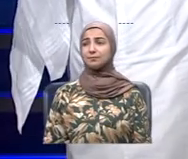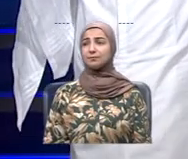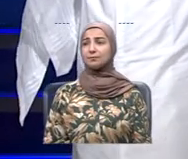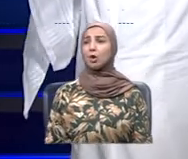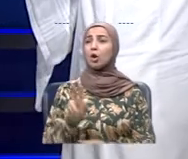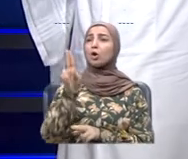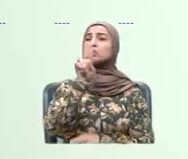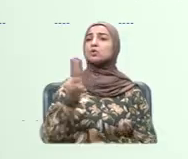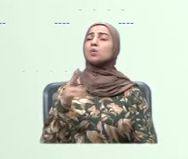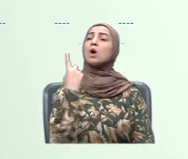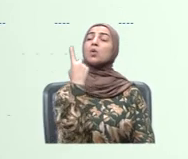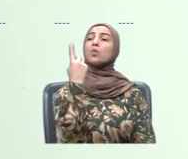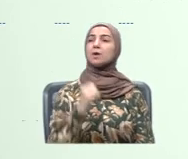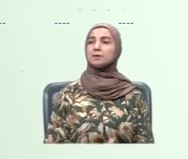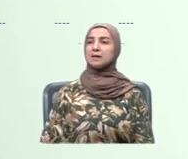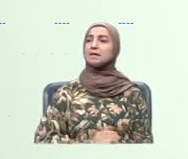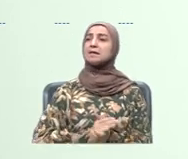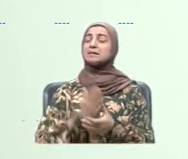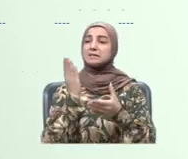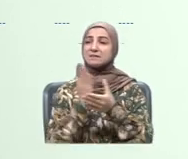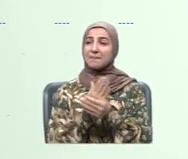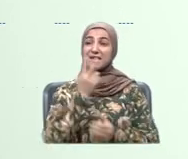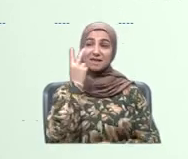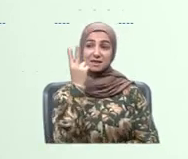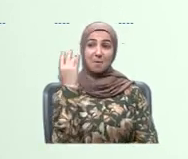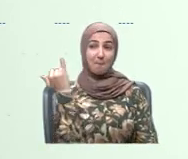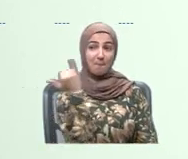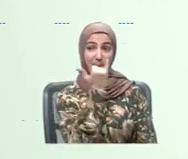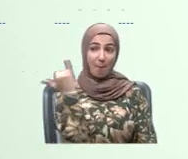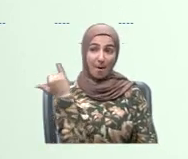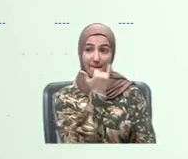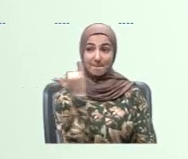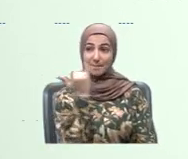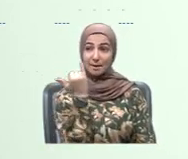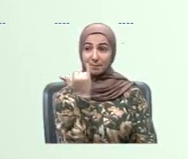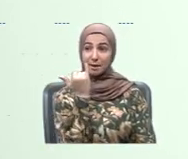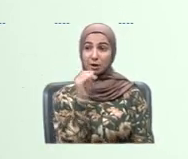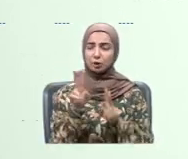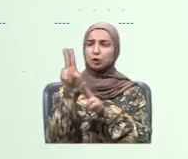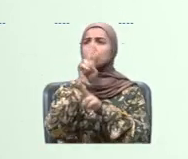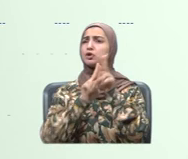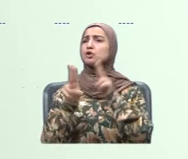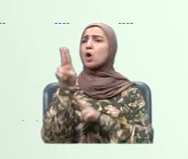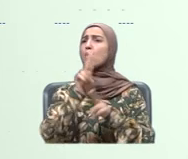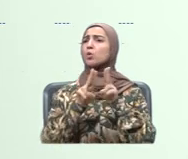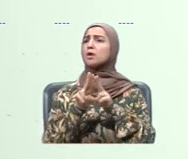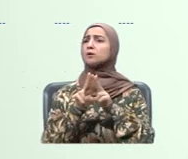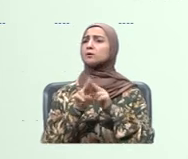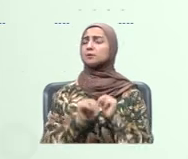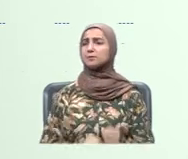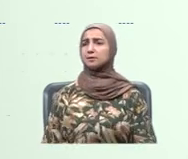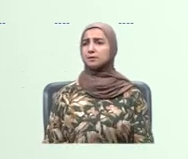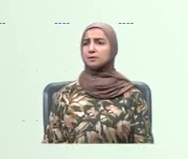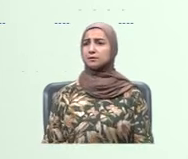السؤال الأول: ما السببان اللذان يعرضهما الكاتب لتسويغ تساؤلاته، أي لتبرير